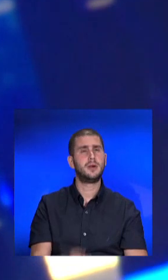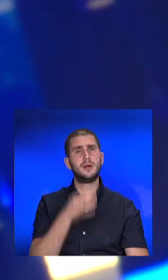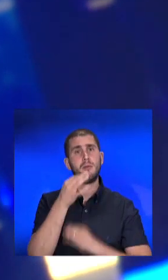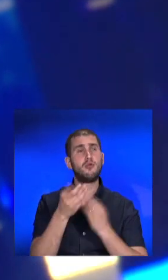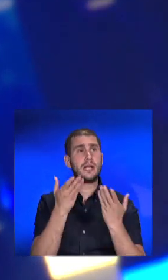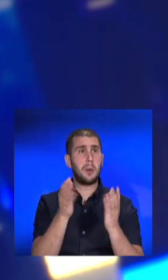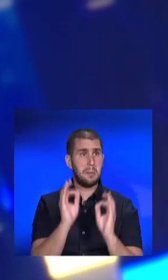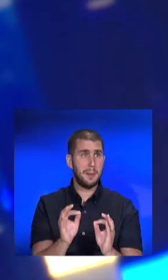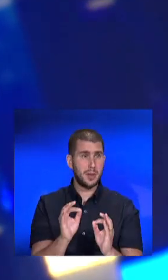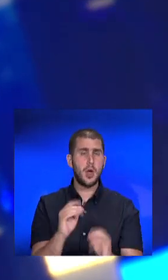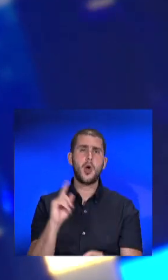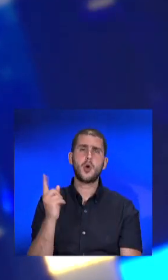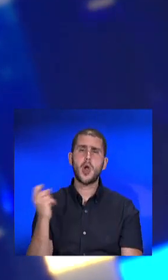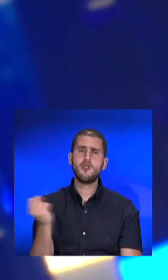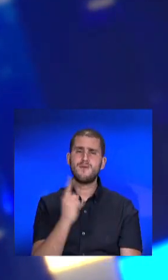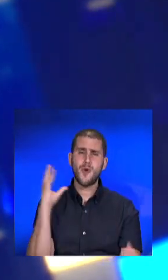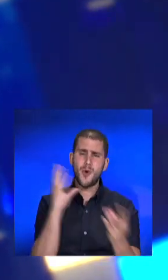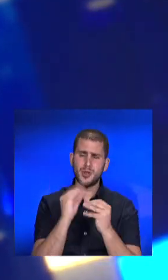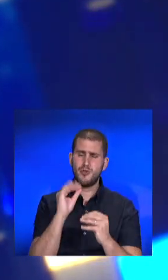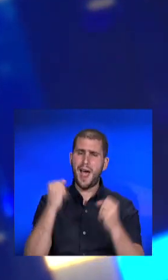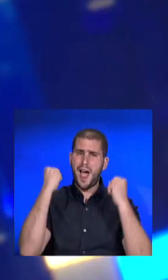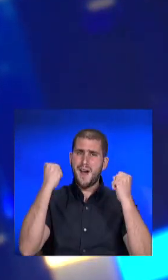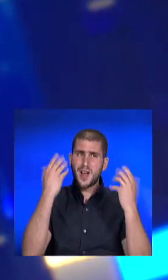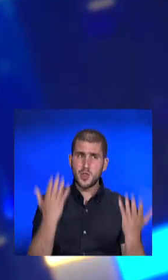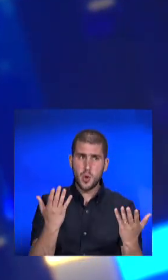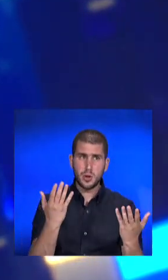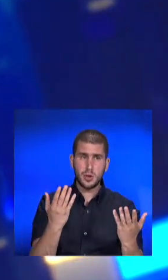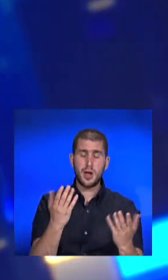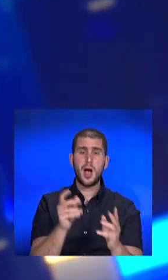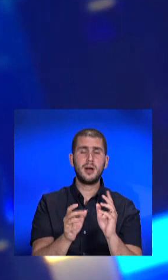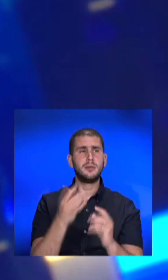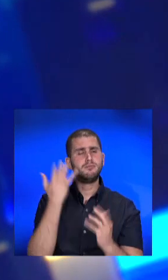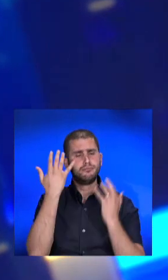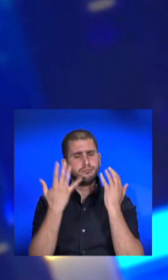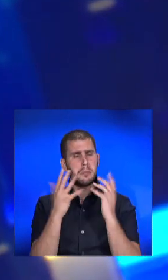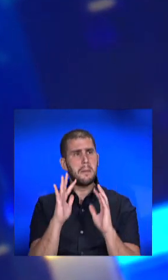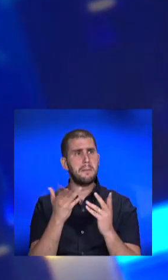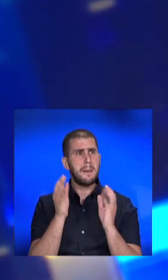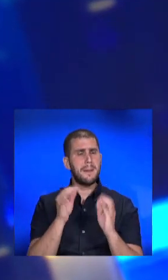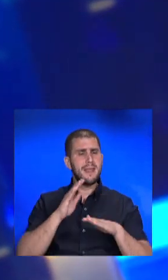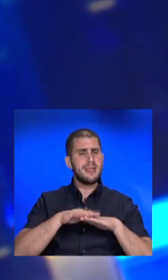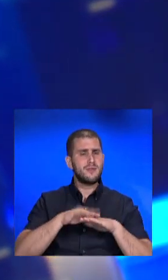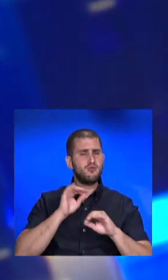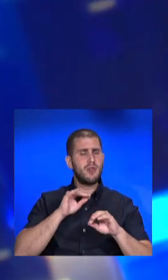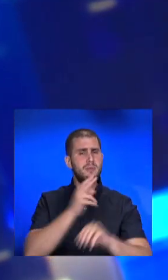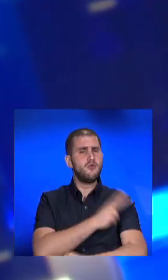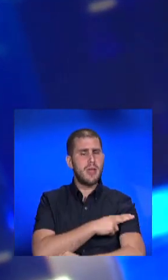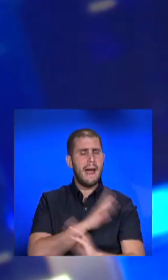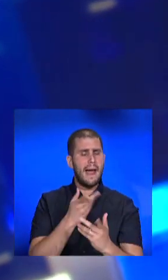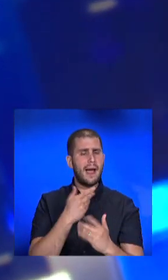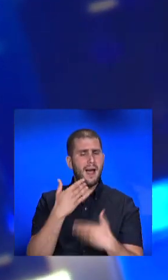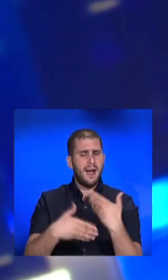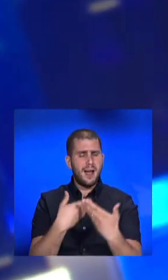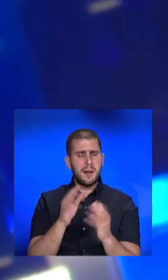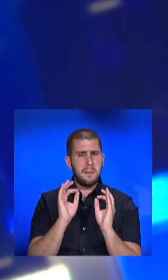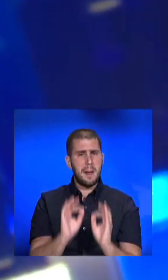הזאת, כל השבועות האלה של ההפגנות גורמים לשאול מה בעצם תפקידה של המשטרה. איך זה התגלגל לכדי